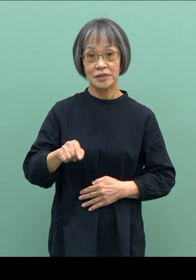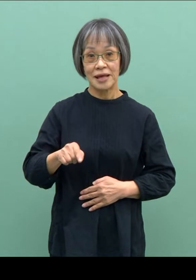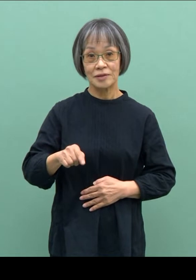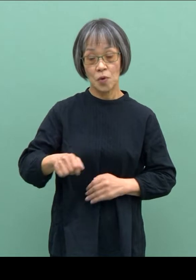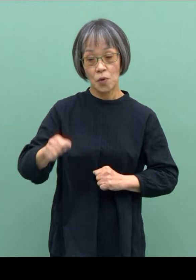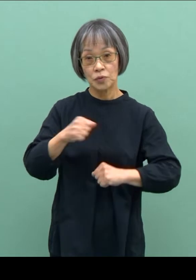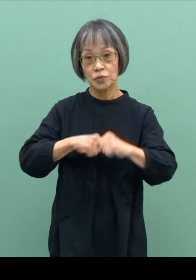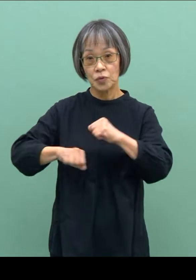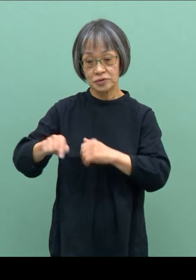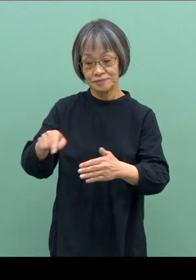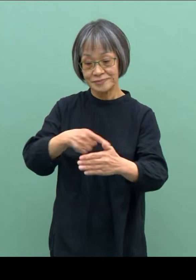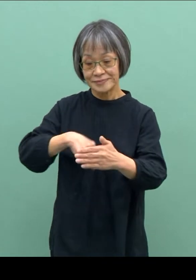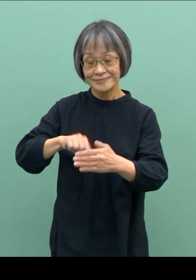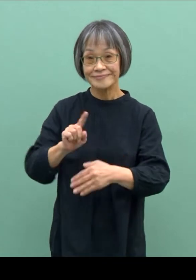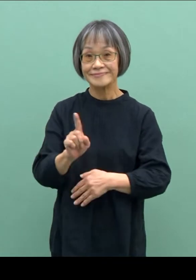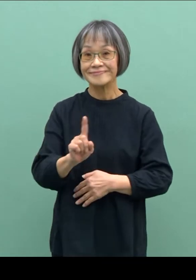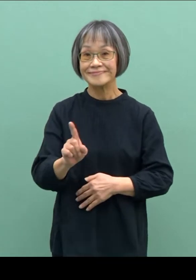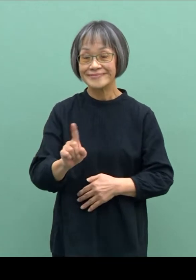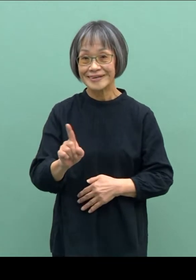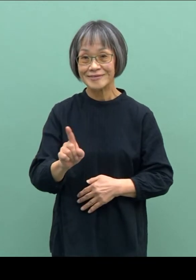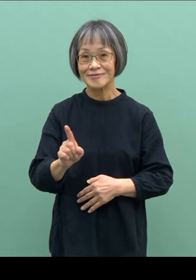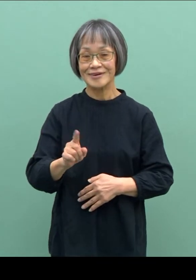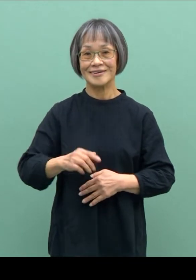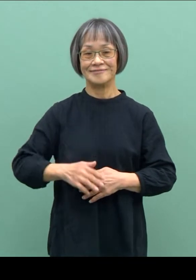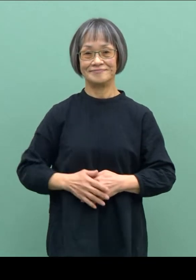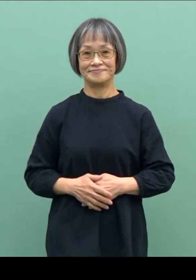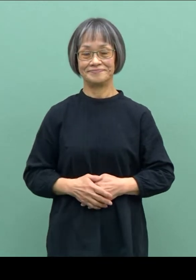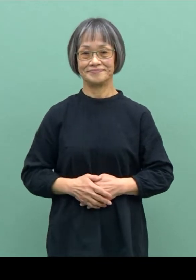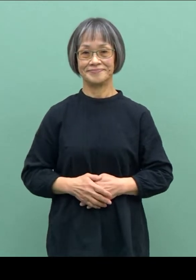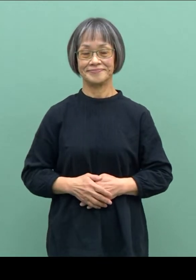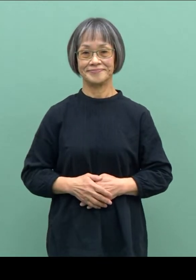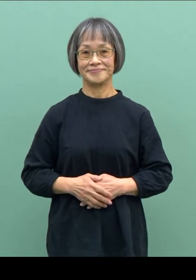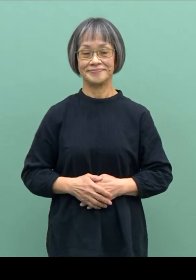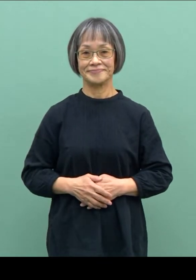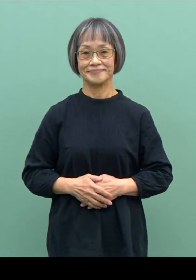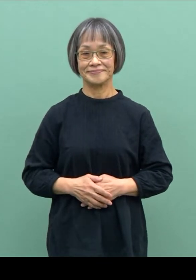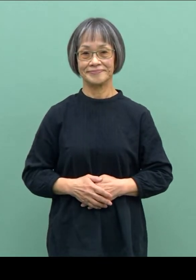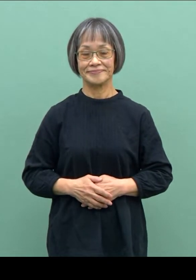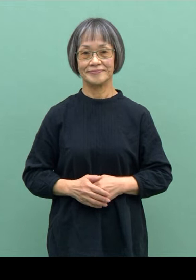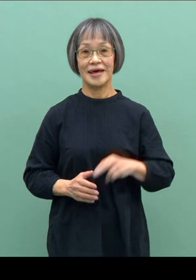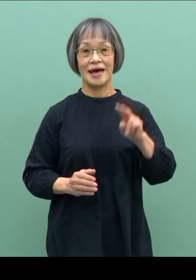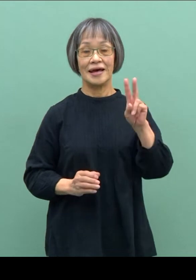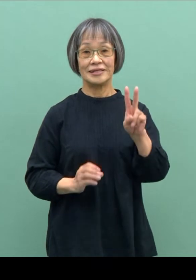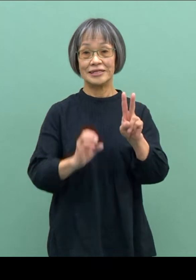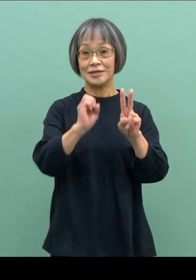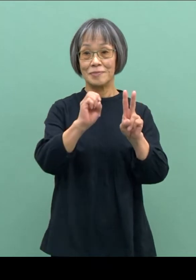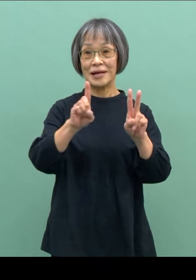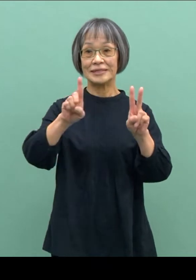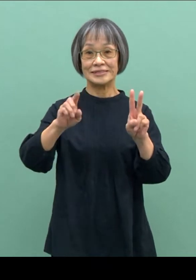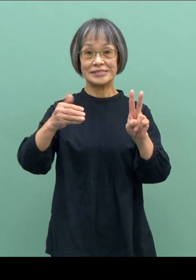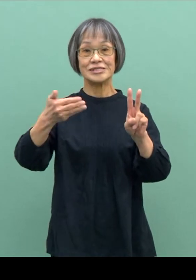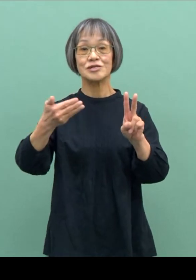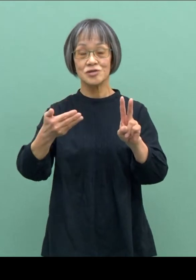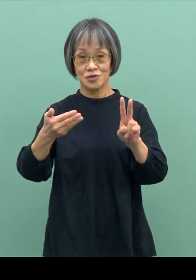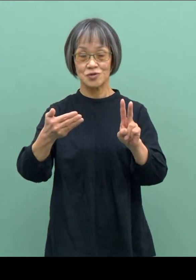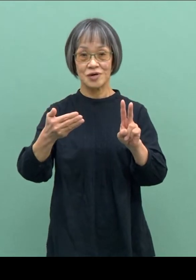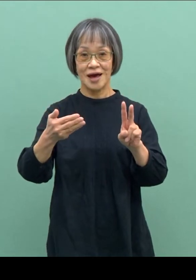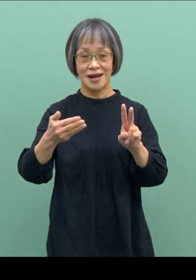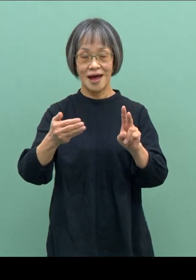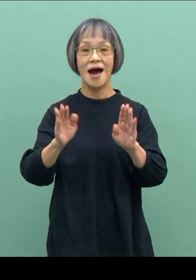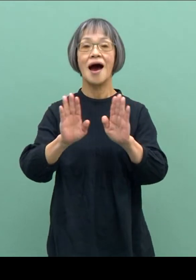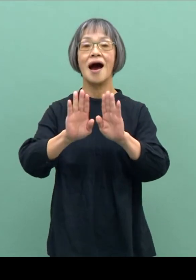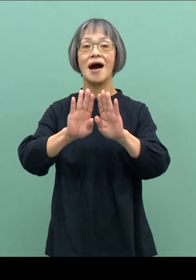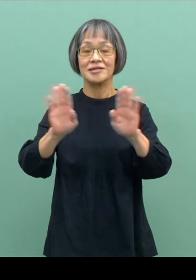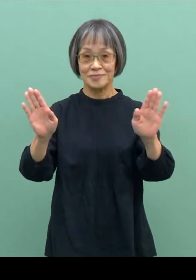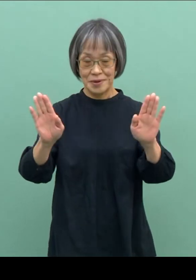長代さん、悠久会が行っている SDGs への取り組みを教えてください。 悠久会では2019